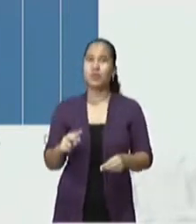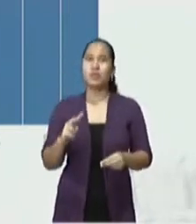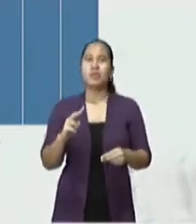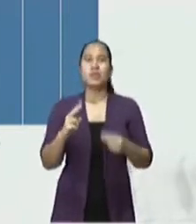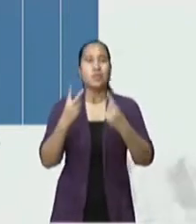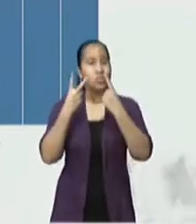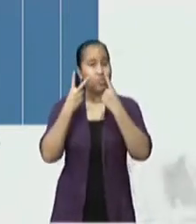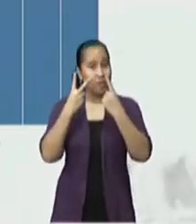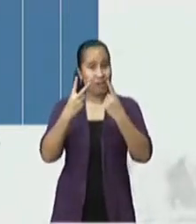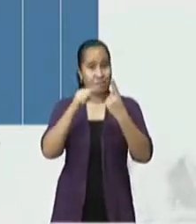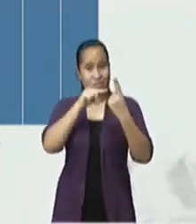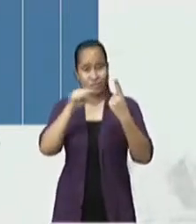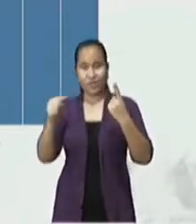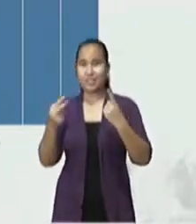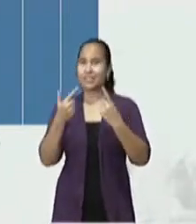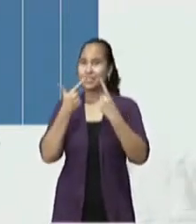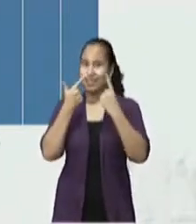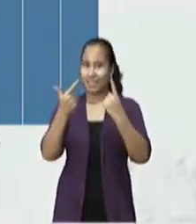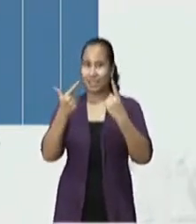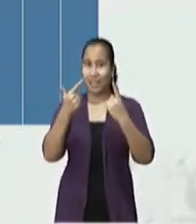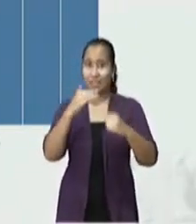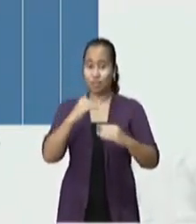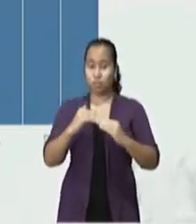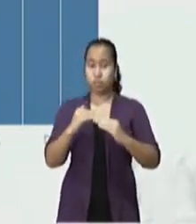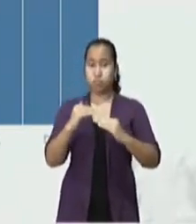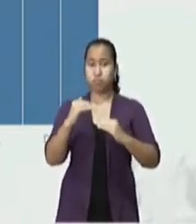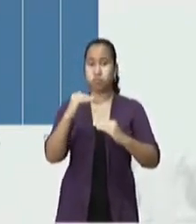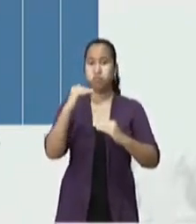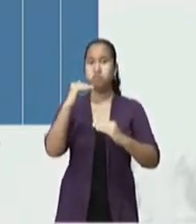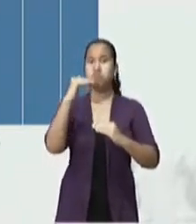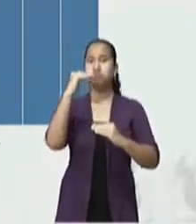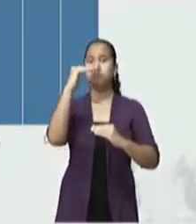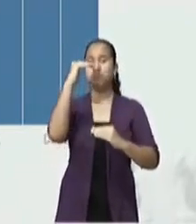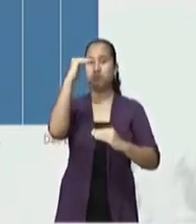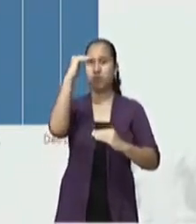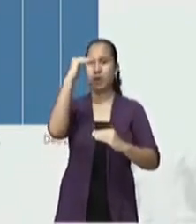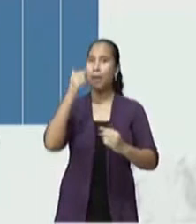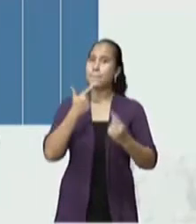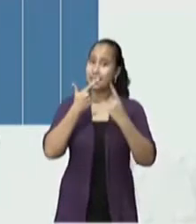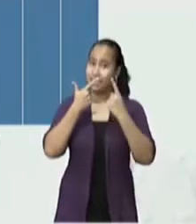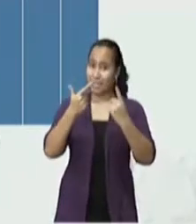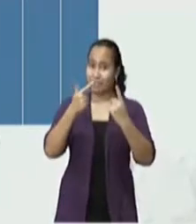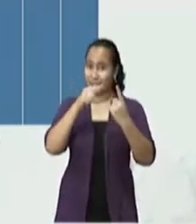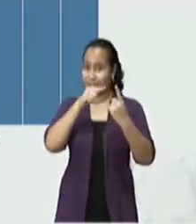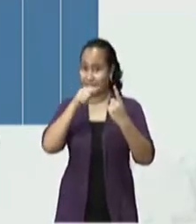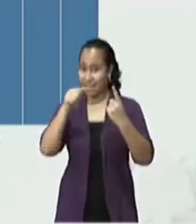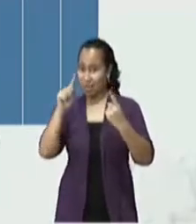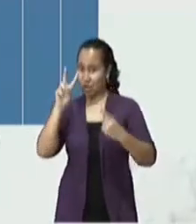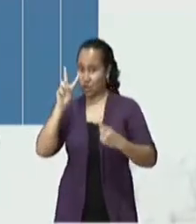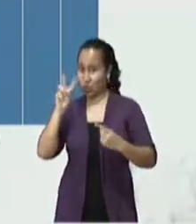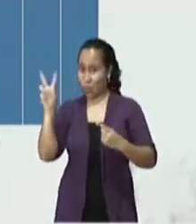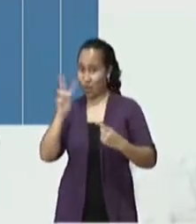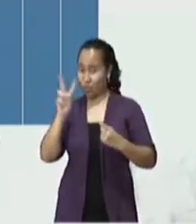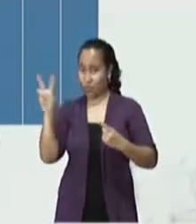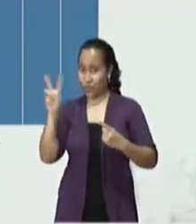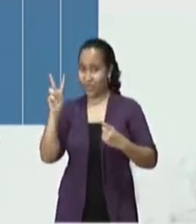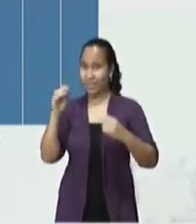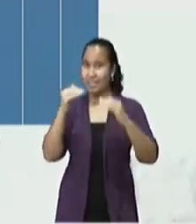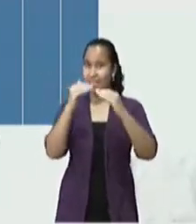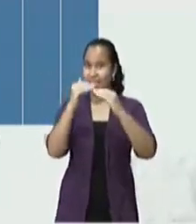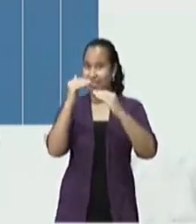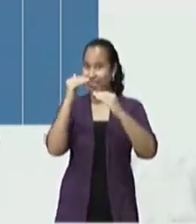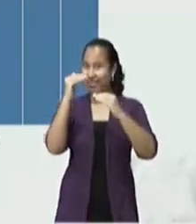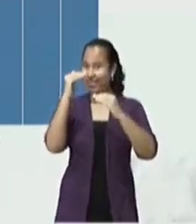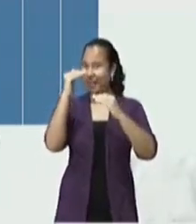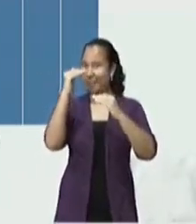naar de 17e had je een behoorlijke stijging. Maar van de 17e naar de 22e is de stijging